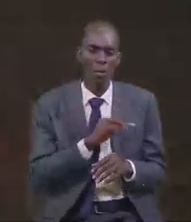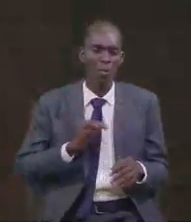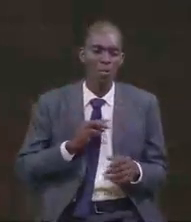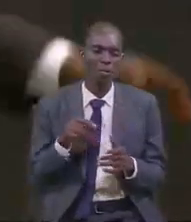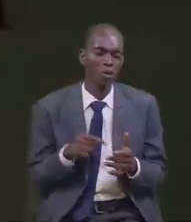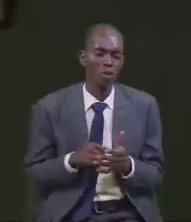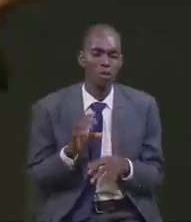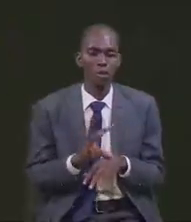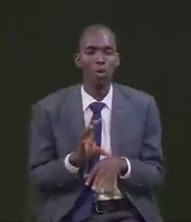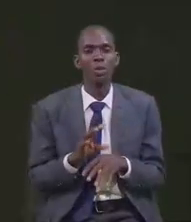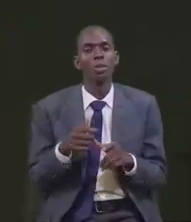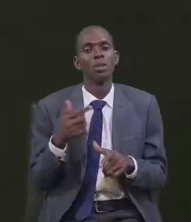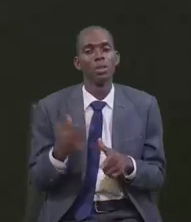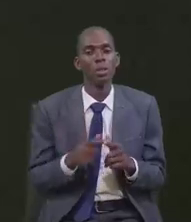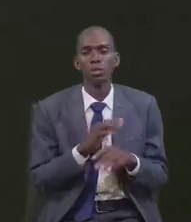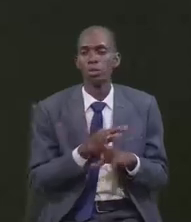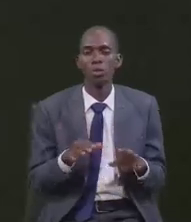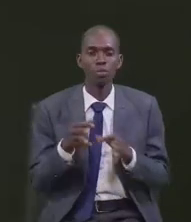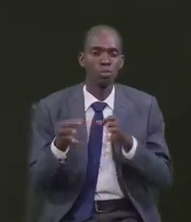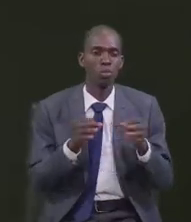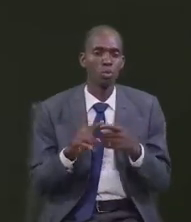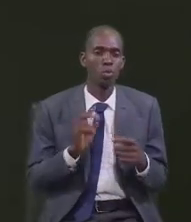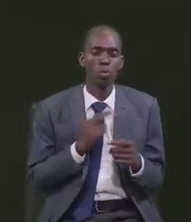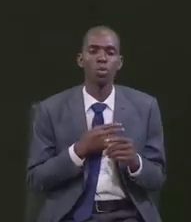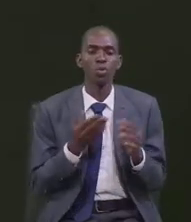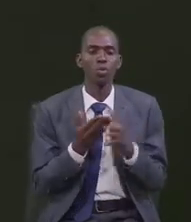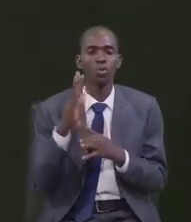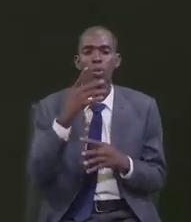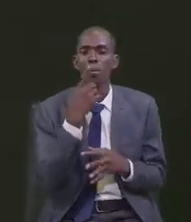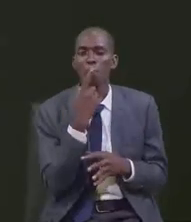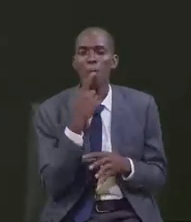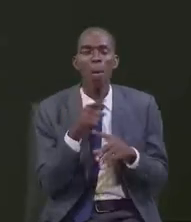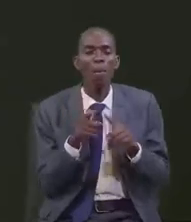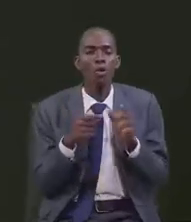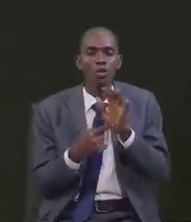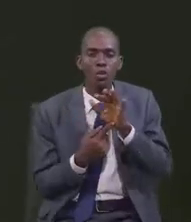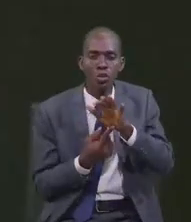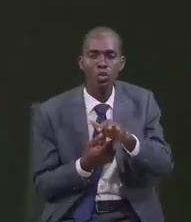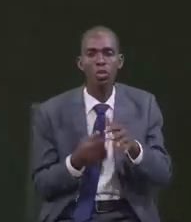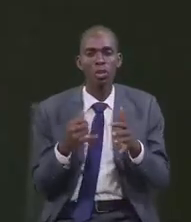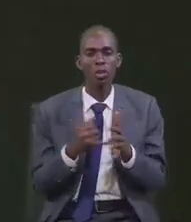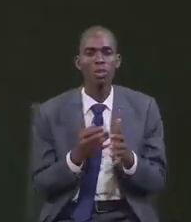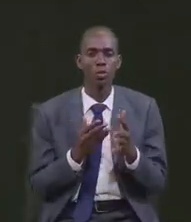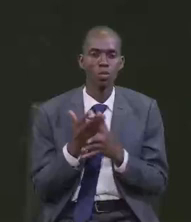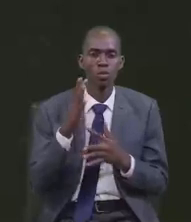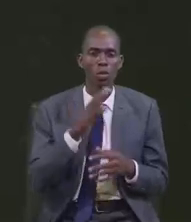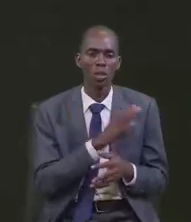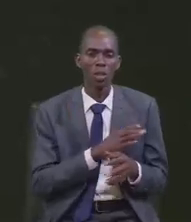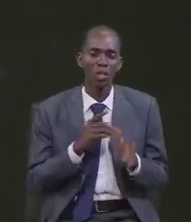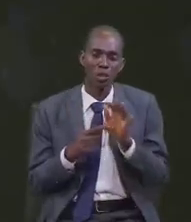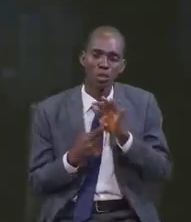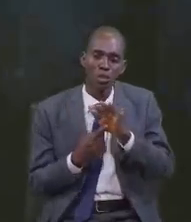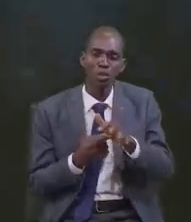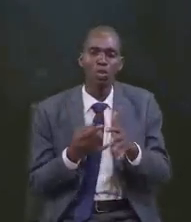mènes. Montre cela par la conversion véritable dans ta vie. Montre cela par ton caractère, par ta conduite. Montre